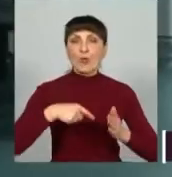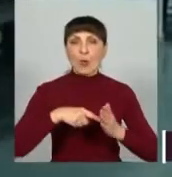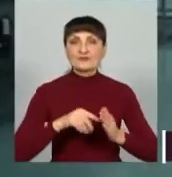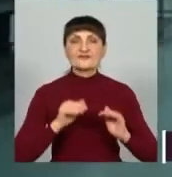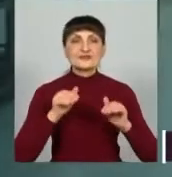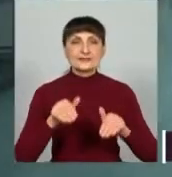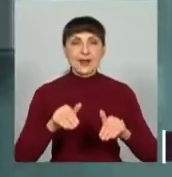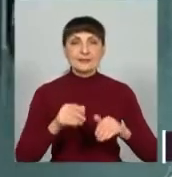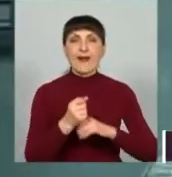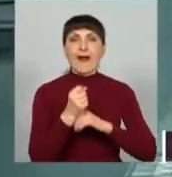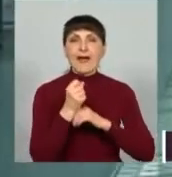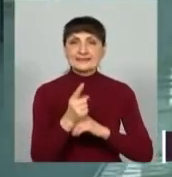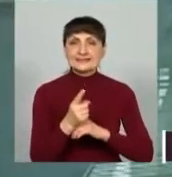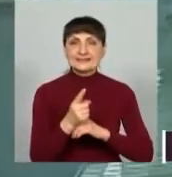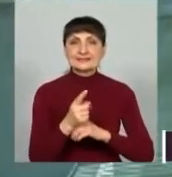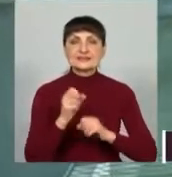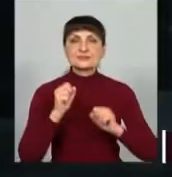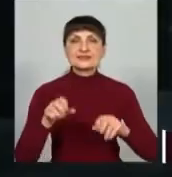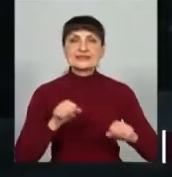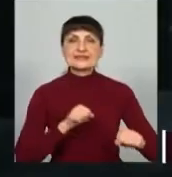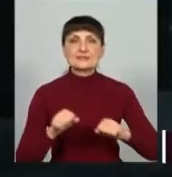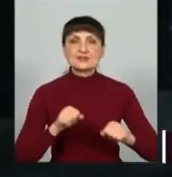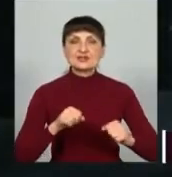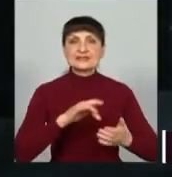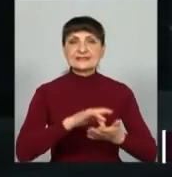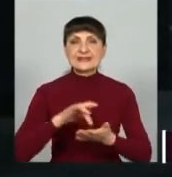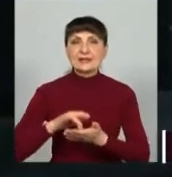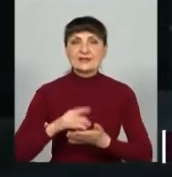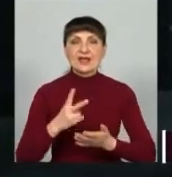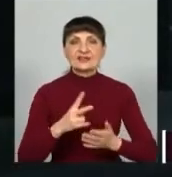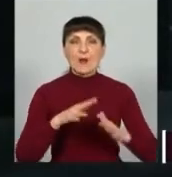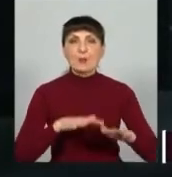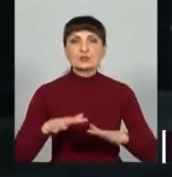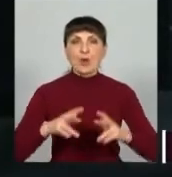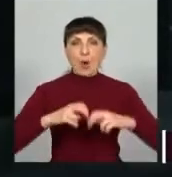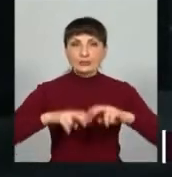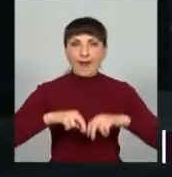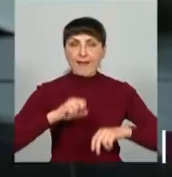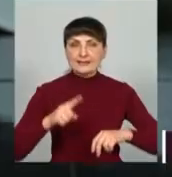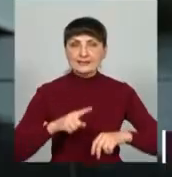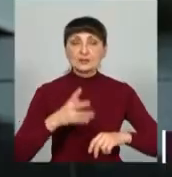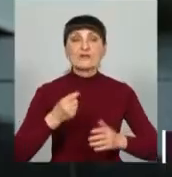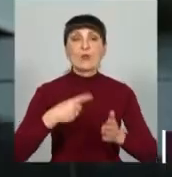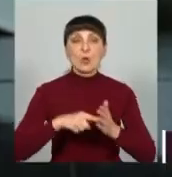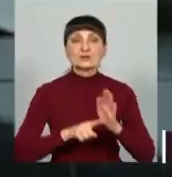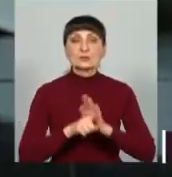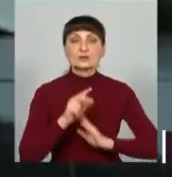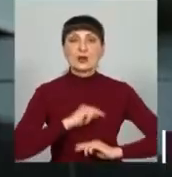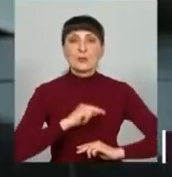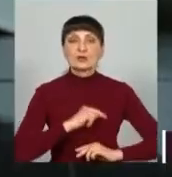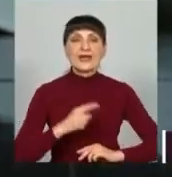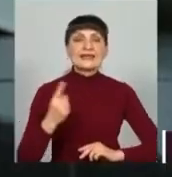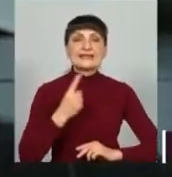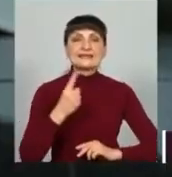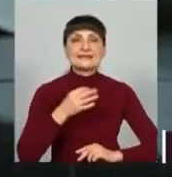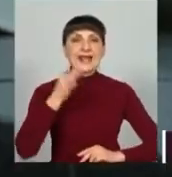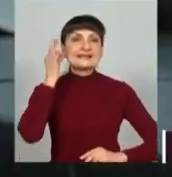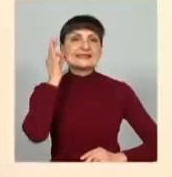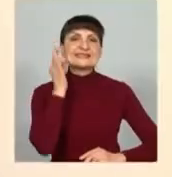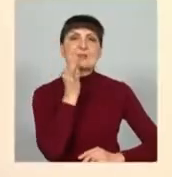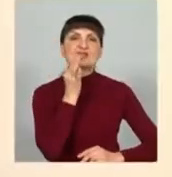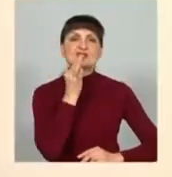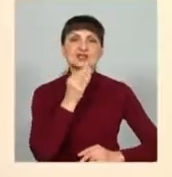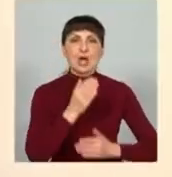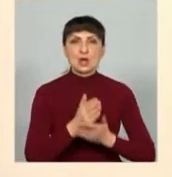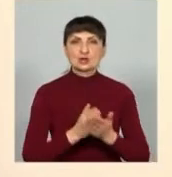внедрят 11 сейсмических станций и 2 пункта анализа. Еще в городе заработает новая единая диспетчерская служба.